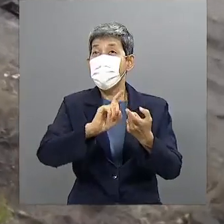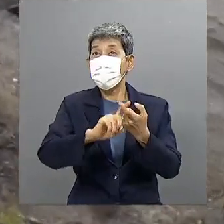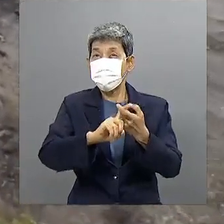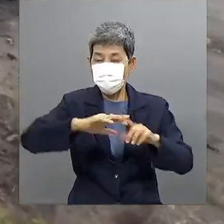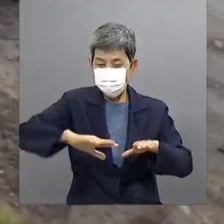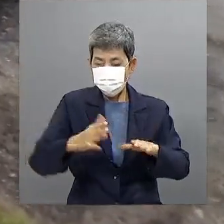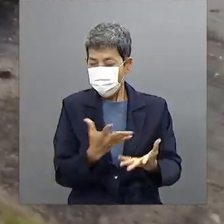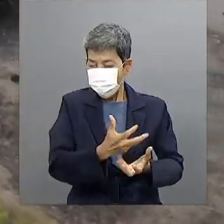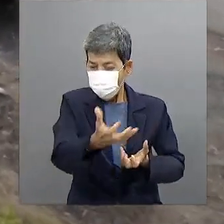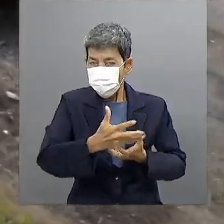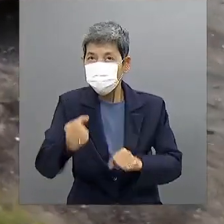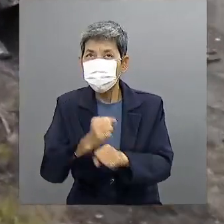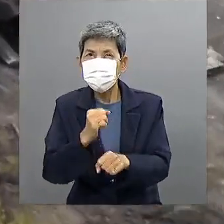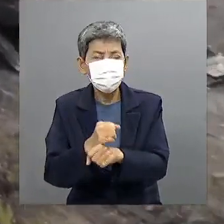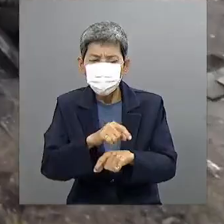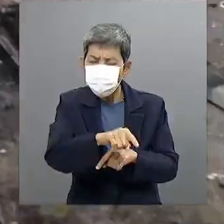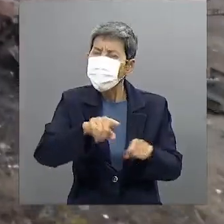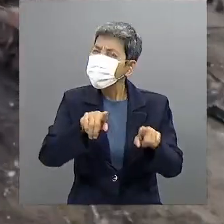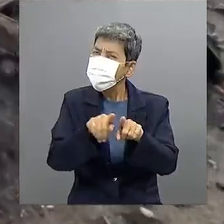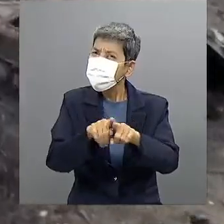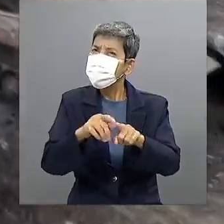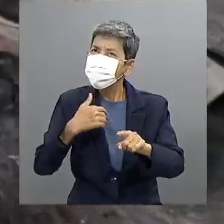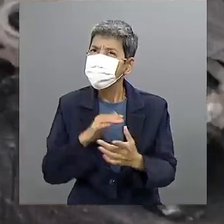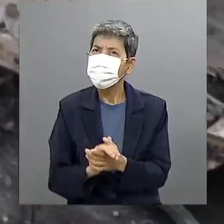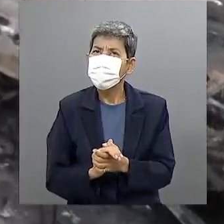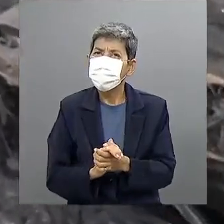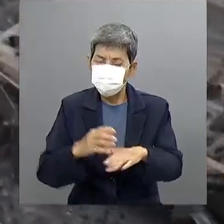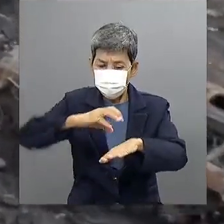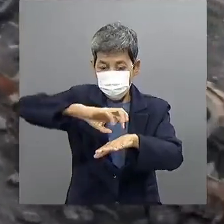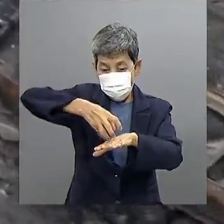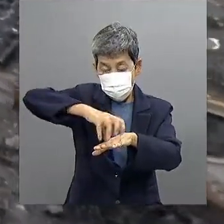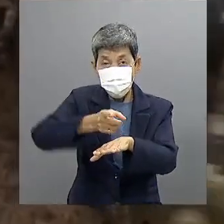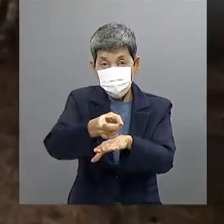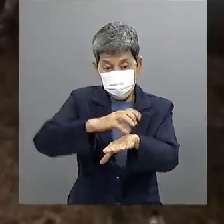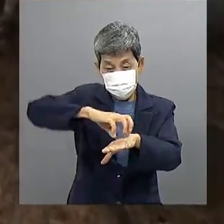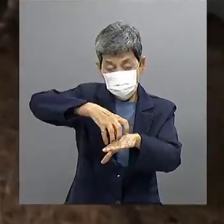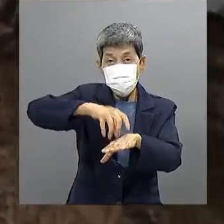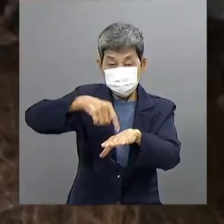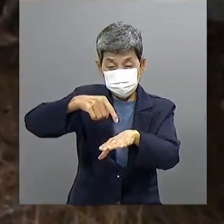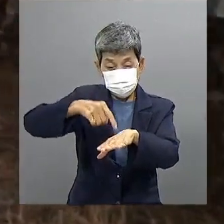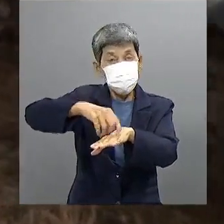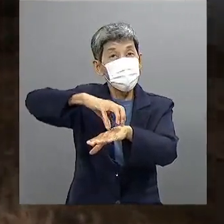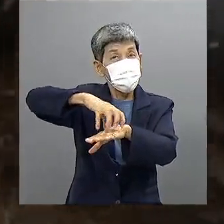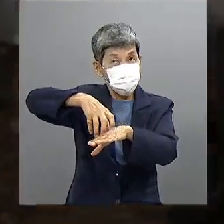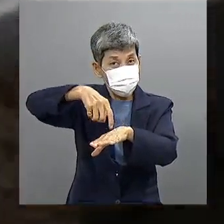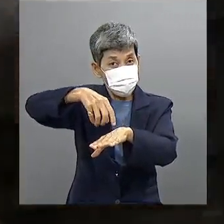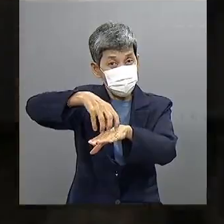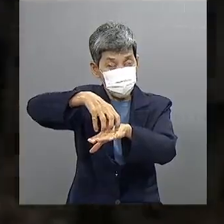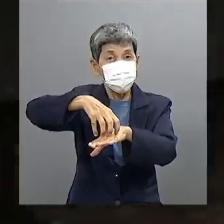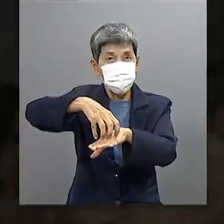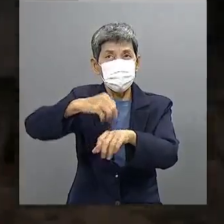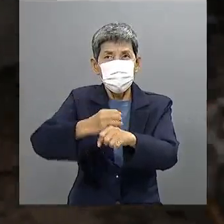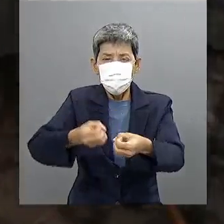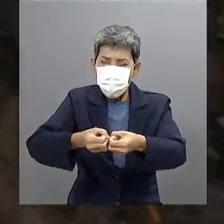ในลักษณะคล้ายๆกันค่ะนั่นคือแป้นหมุนที่ติดตั้งปืนซึ่งอยู่ด้านบนของตัวรถถังนะคะมักจะเกิดการระเบิด